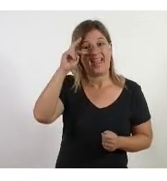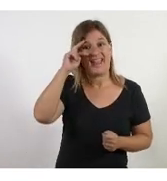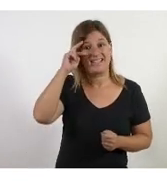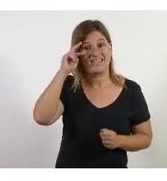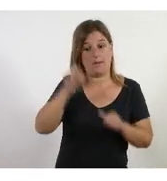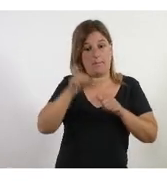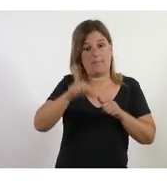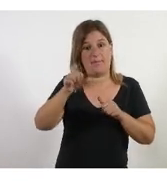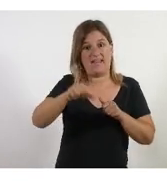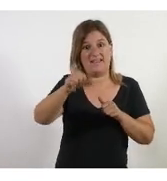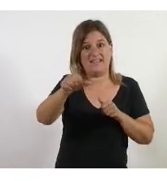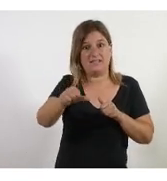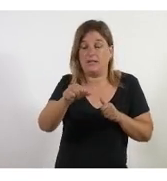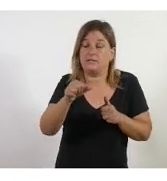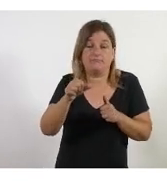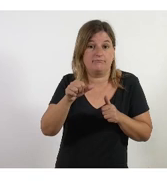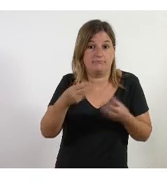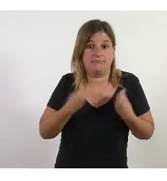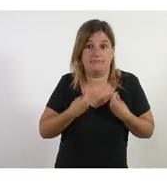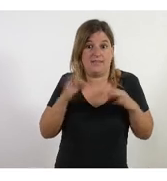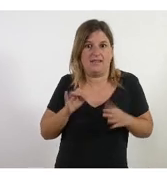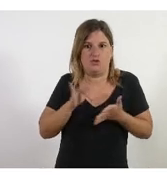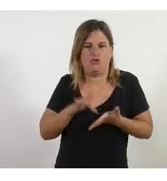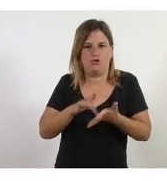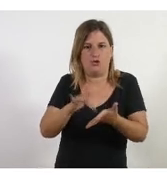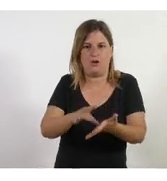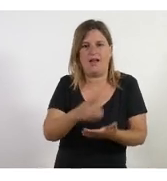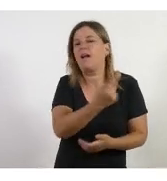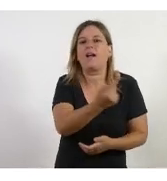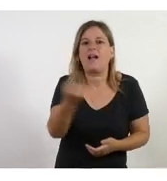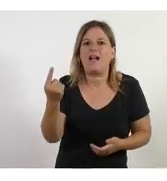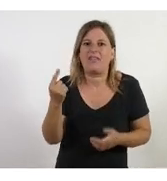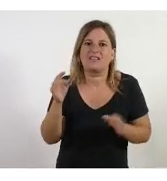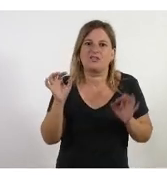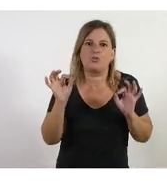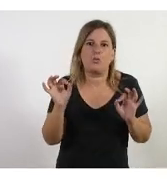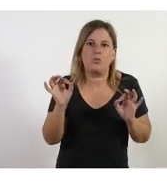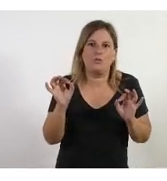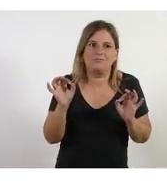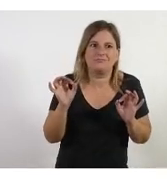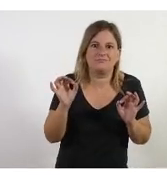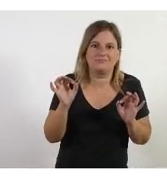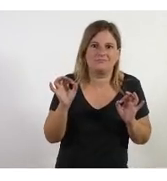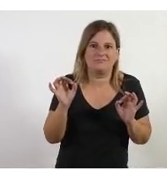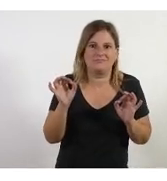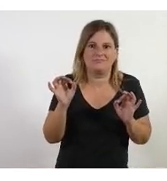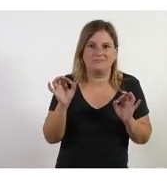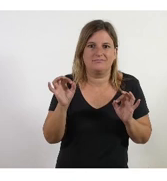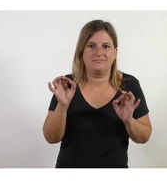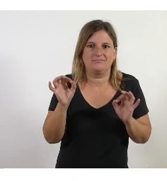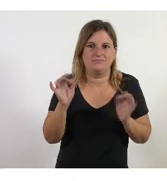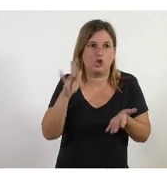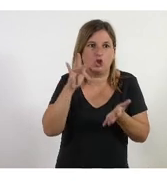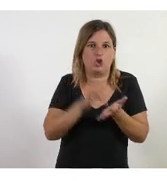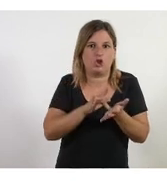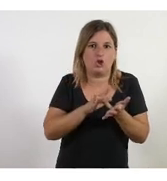toquen viure, ens toquen viure. O sigui, cadascú, jo tinc aquest pensament, cadascú d'aquí, de nosaltres, doncs ens toquen